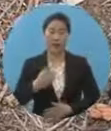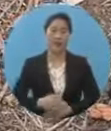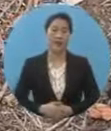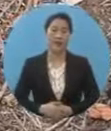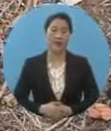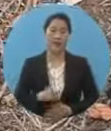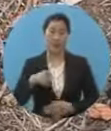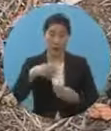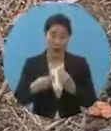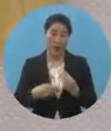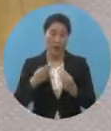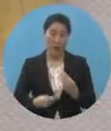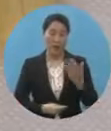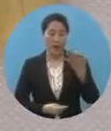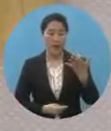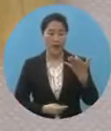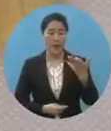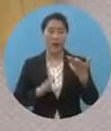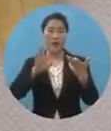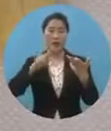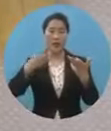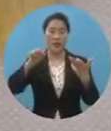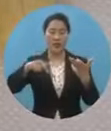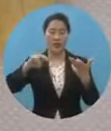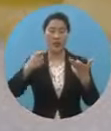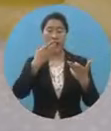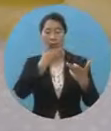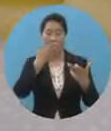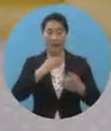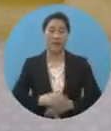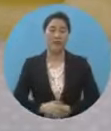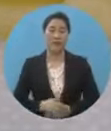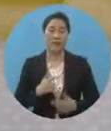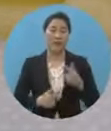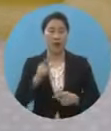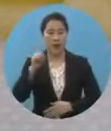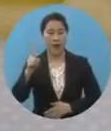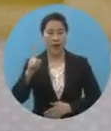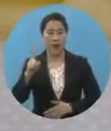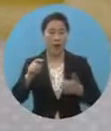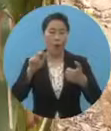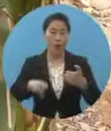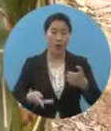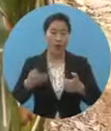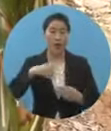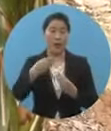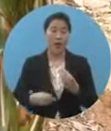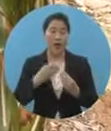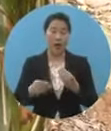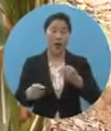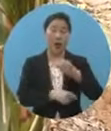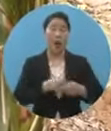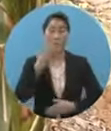이곳 바나나는 18 브리스 로 달고 식감이 좋습니다 나무 한그루에 50kg 이상의 바나나를 달 수